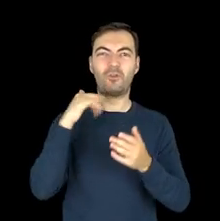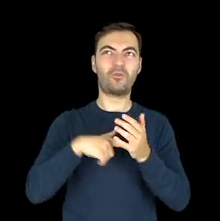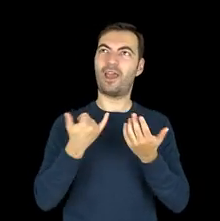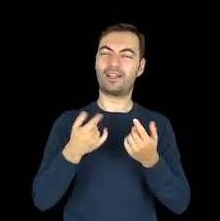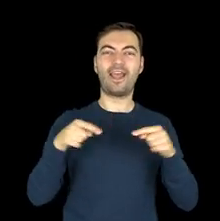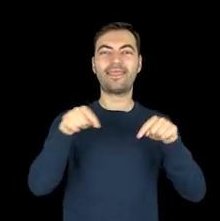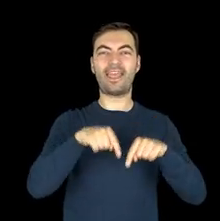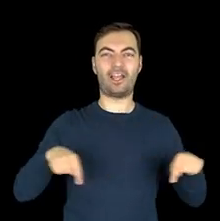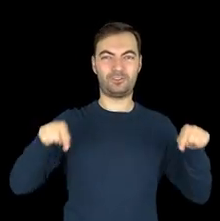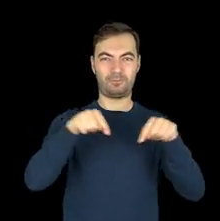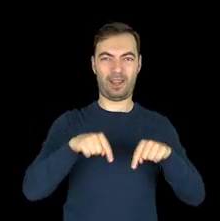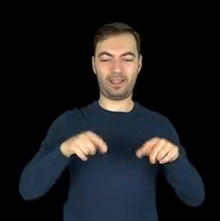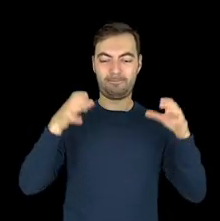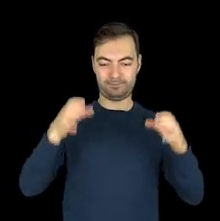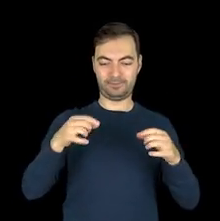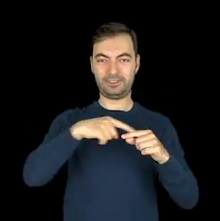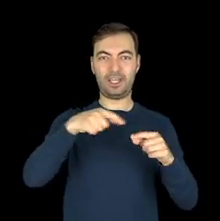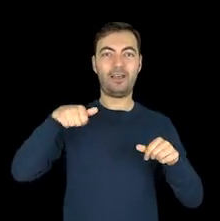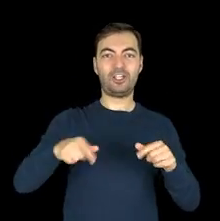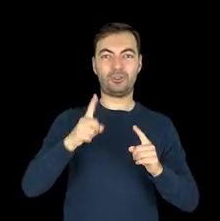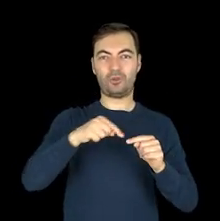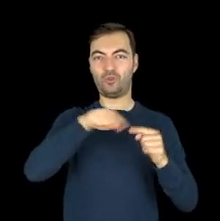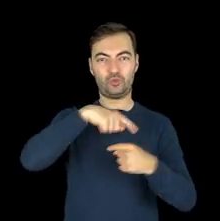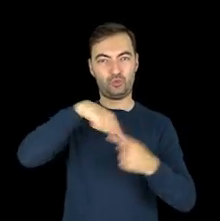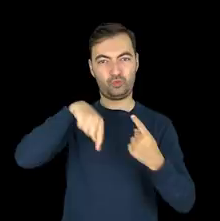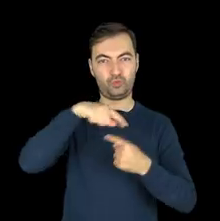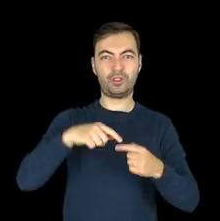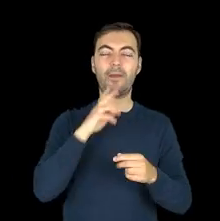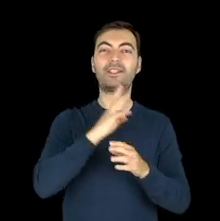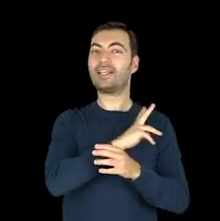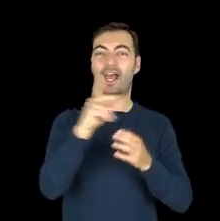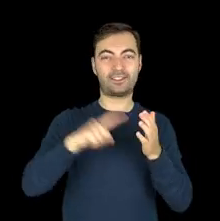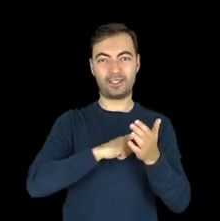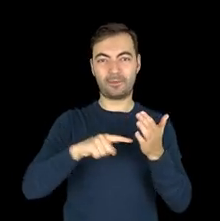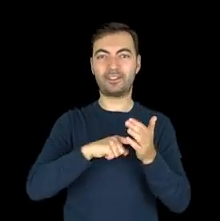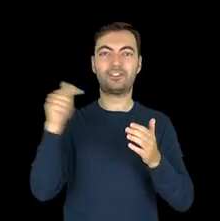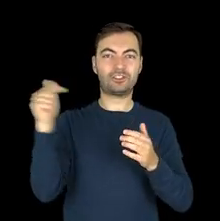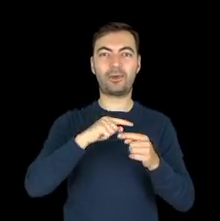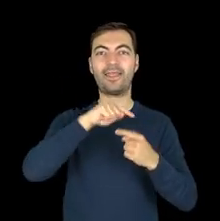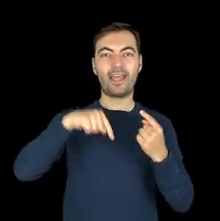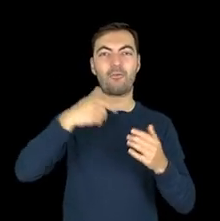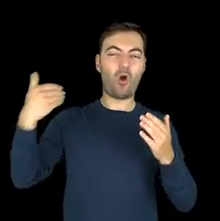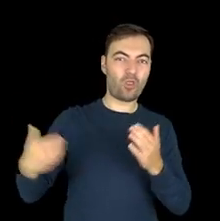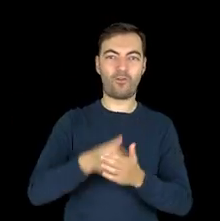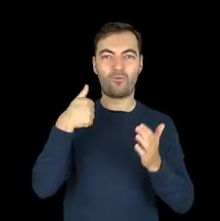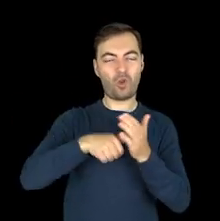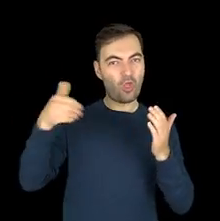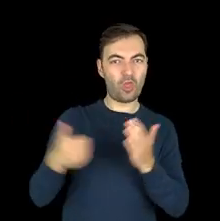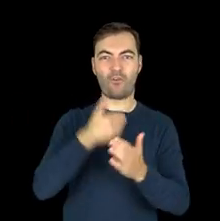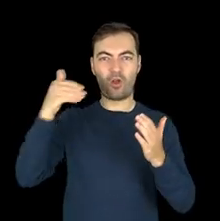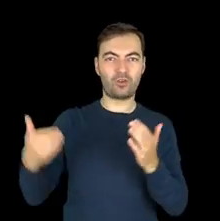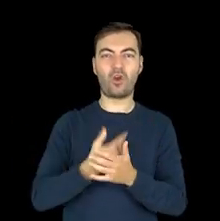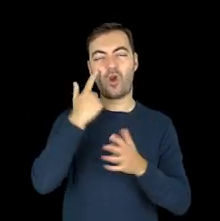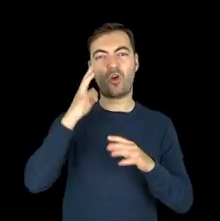taśmę magnetofonową przewijaną w szybszym tempie. Tak jak gdyby za każdym razem trzeba było te taśmy odtworzyć od